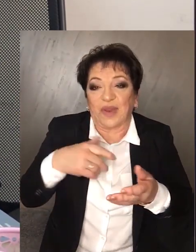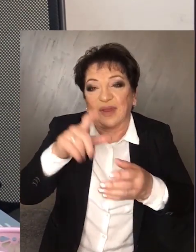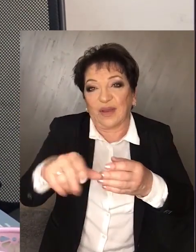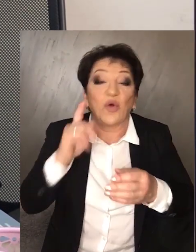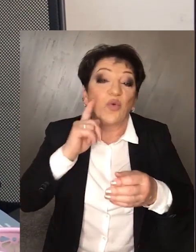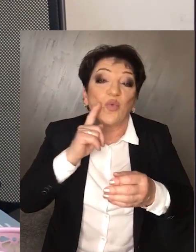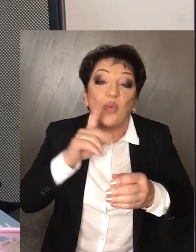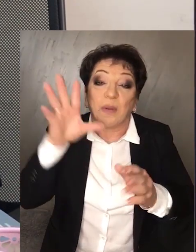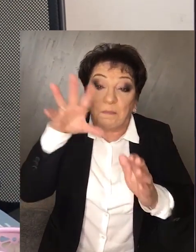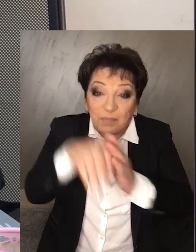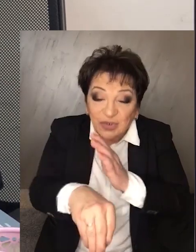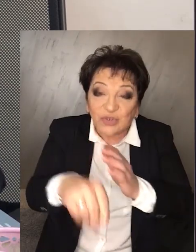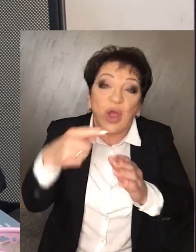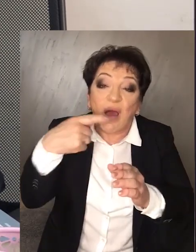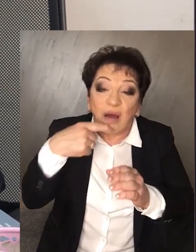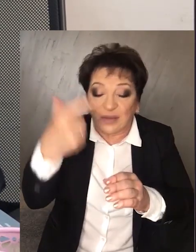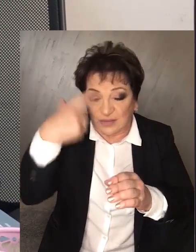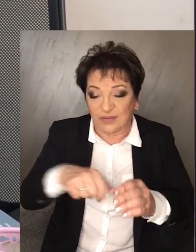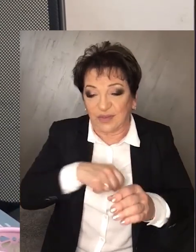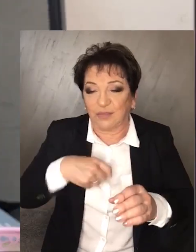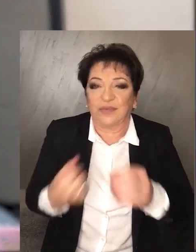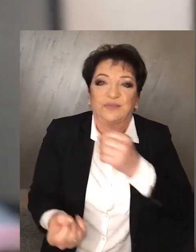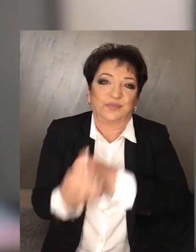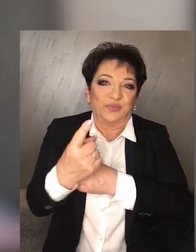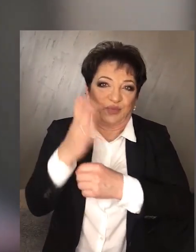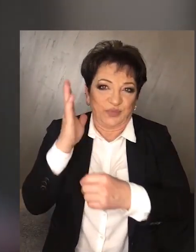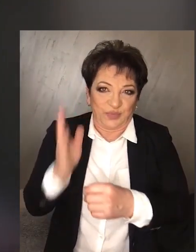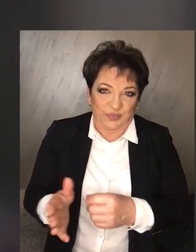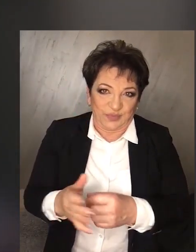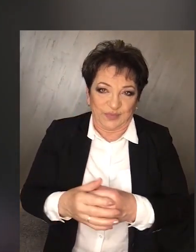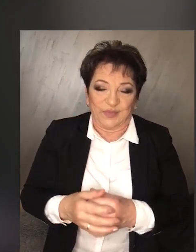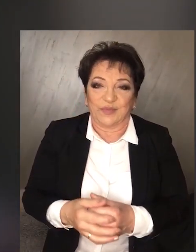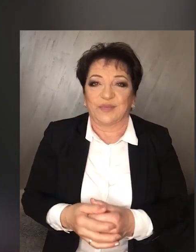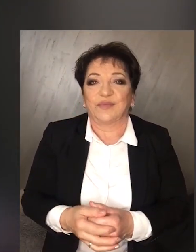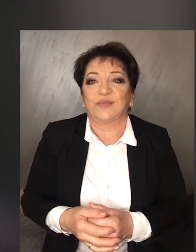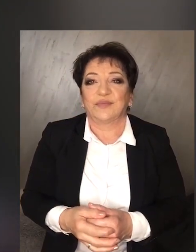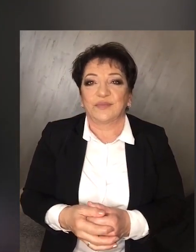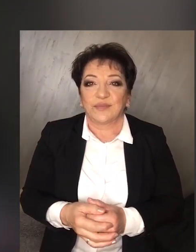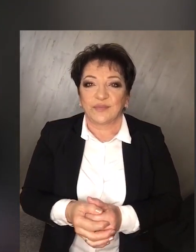մեզ ու բացահայտի իր անձը, իր։